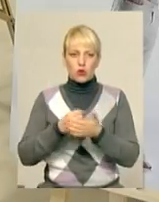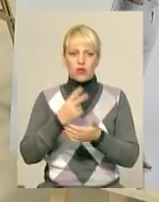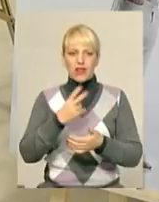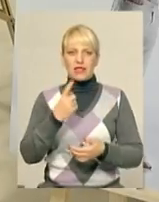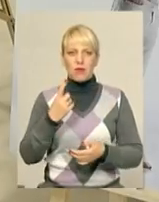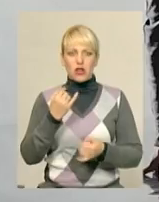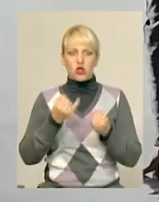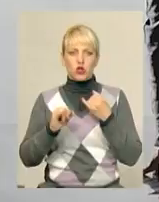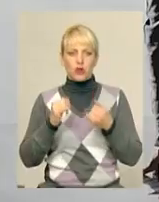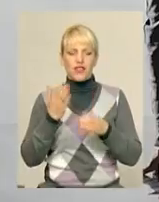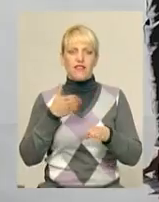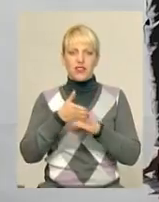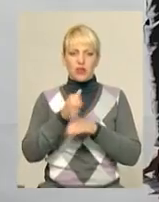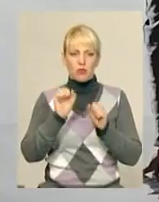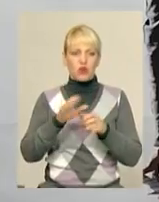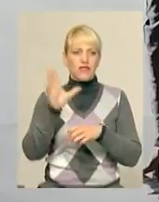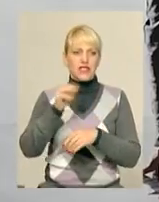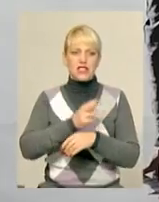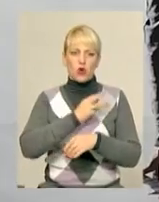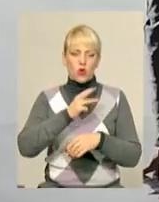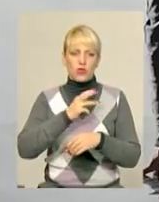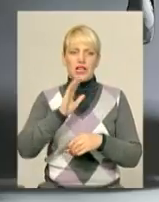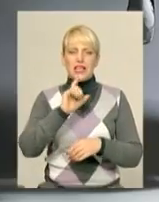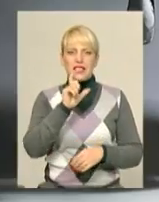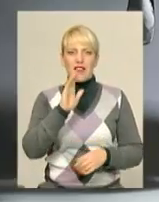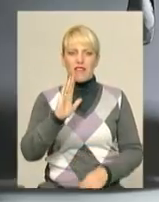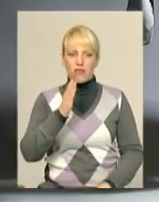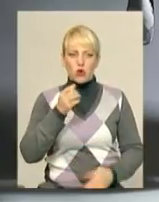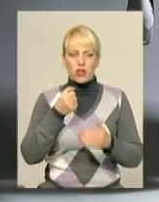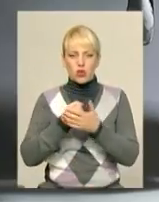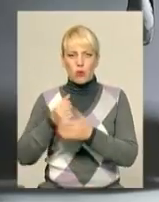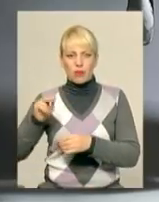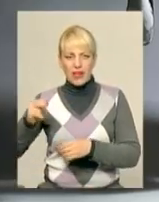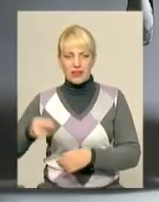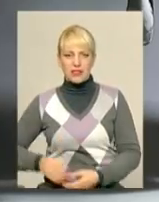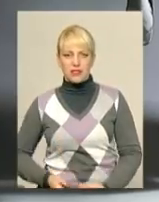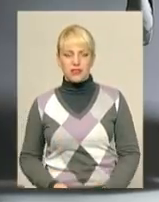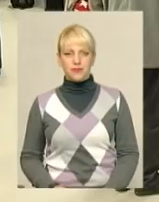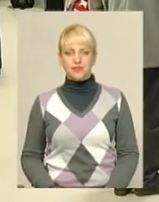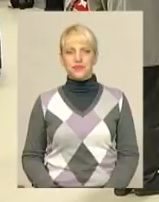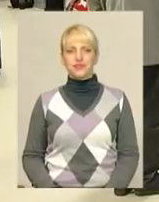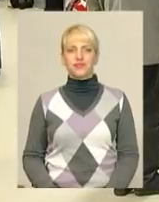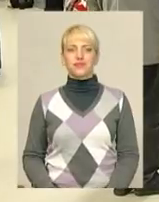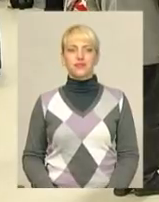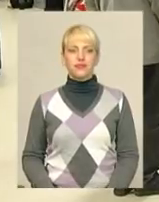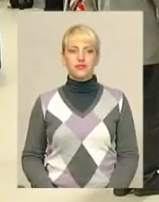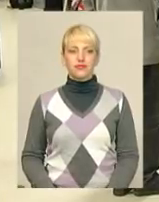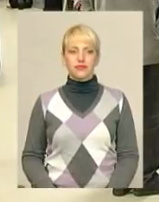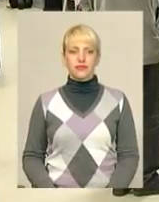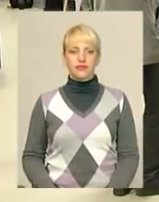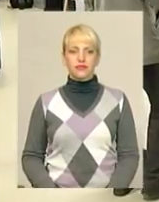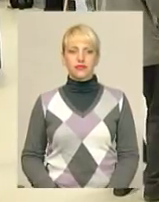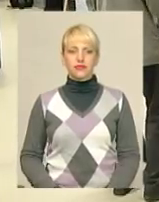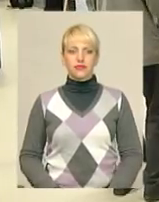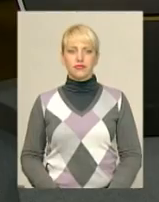жовтня. Її відвідати можуть усі охочі з вівторка до п'ятниці. Тетяна Прасикар, Надія Куриляк та Олександр Горішевський для інформаційного